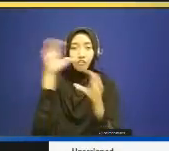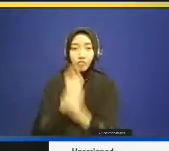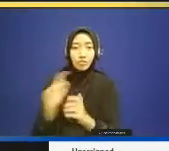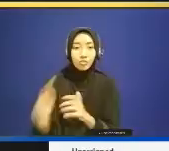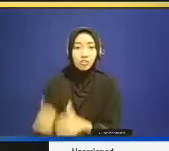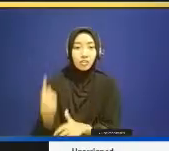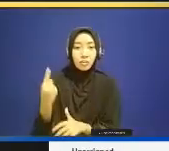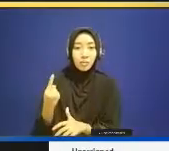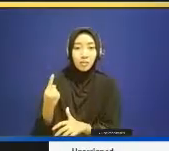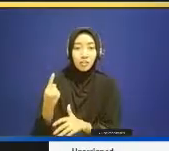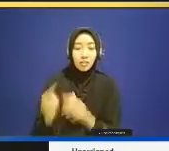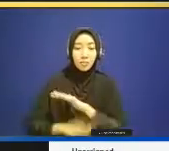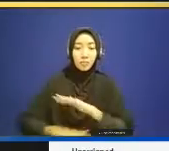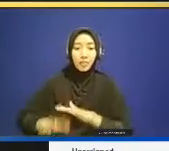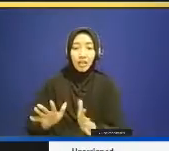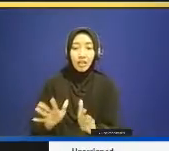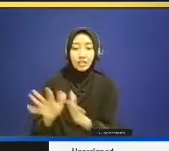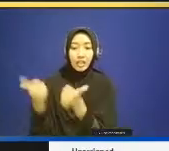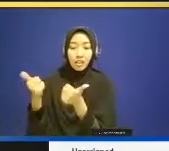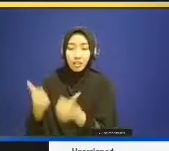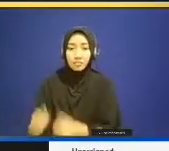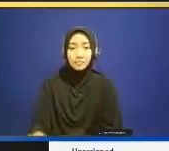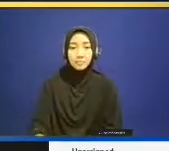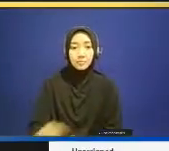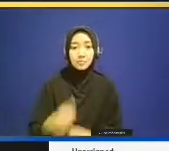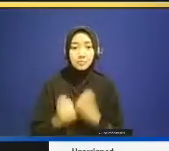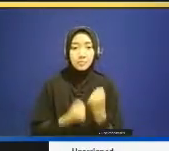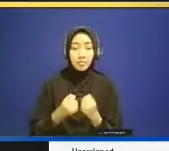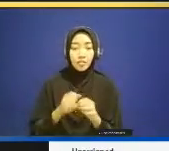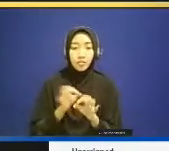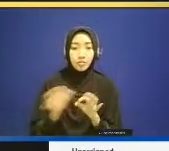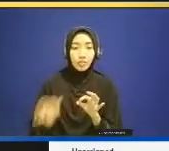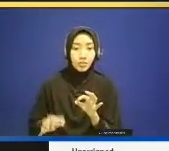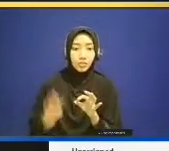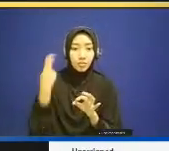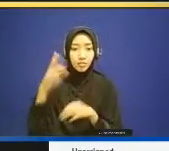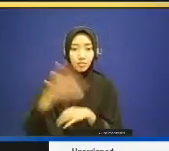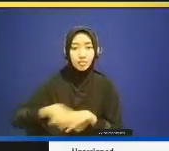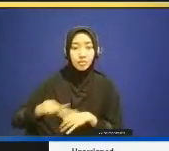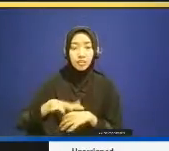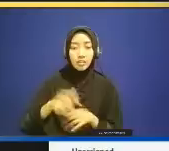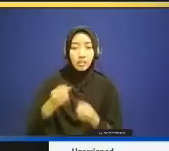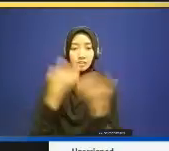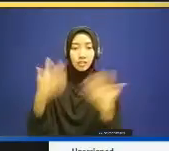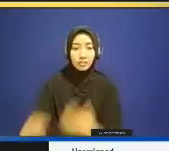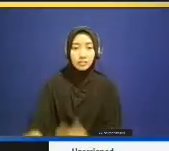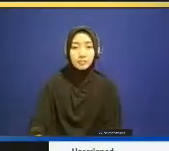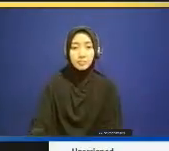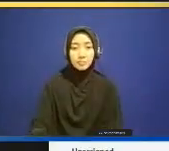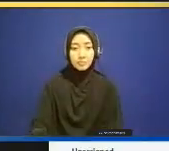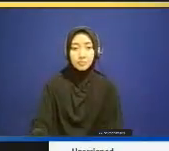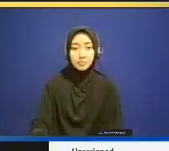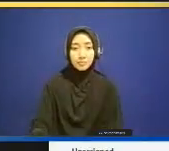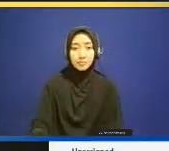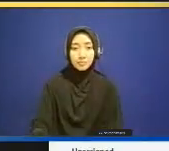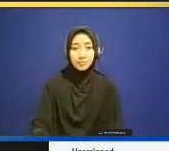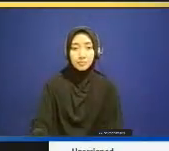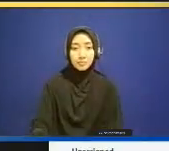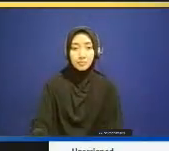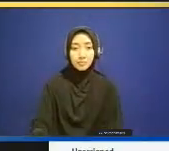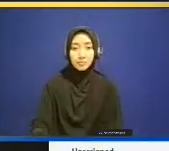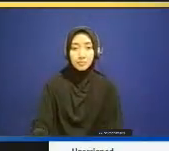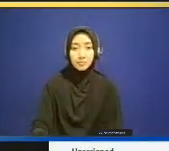prioritas dan berbasis hasil serta antisipatif terhadap kondisi ketidakpastian Bapak Ibu sekalian